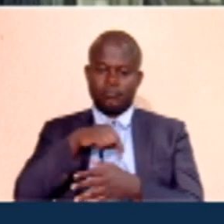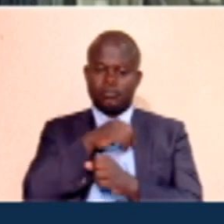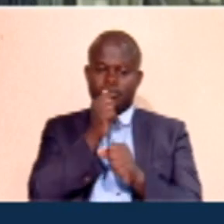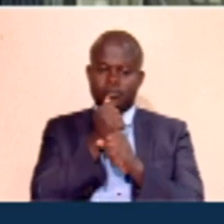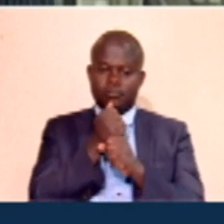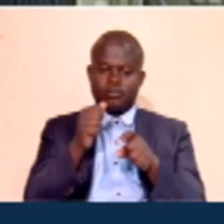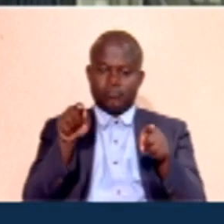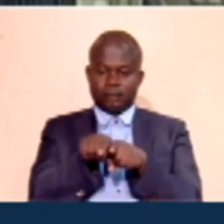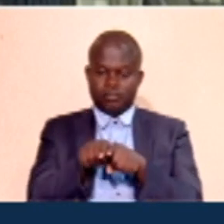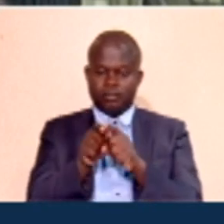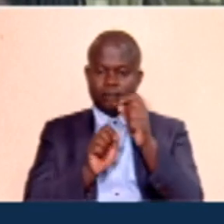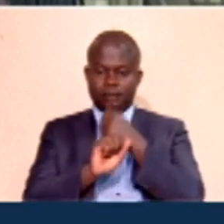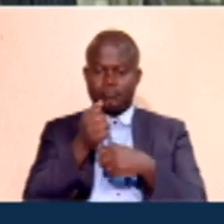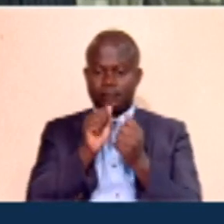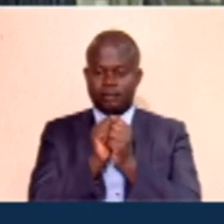gukora iki gikorwa?